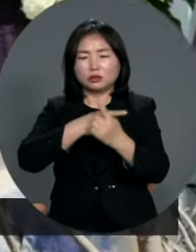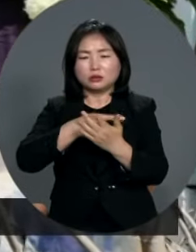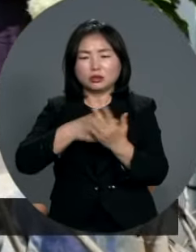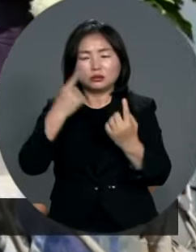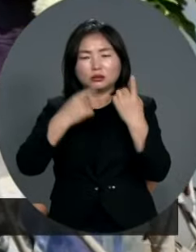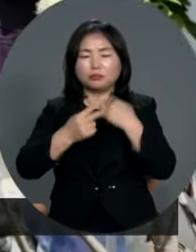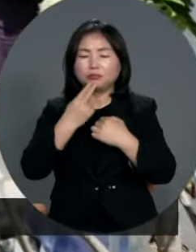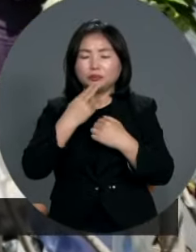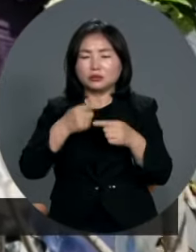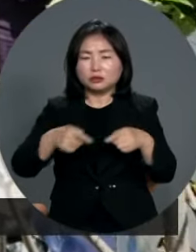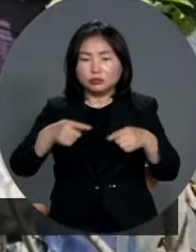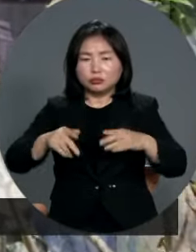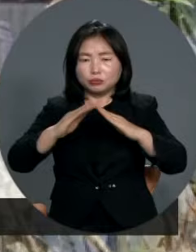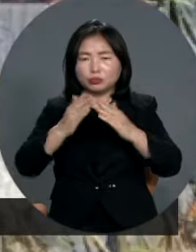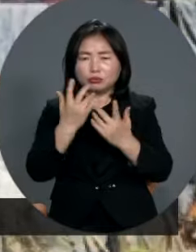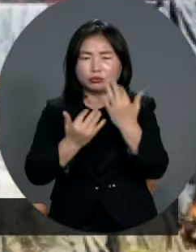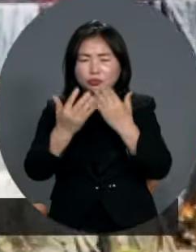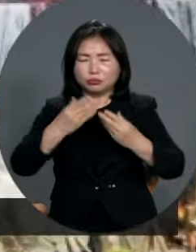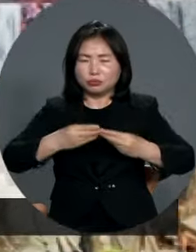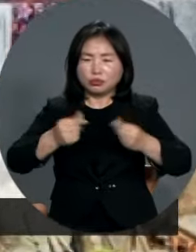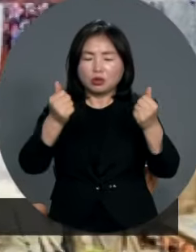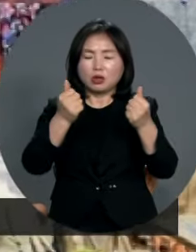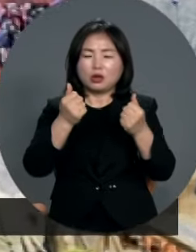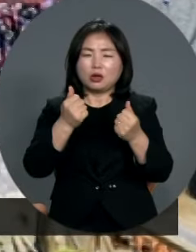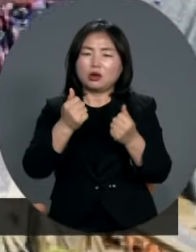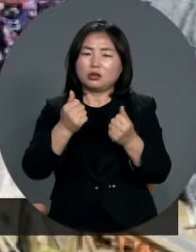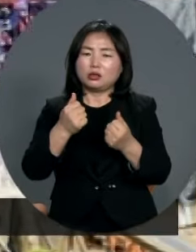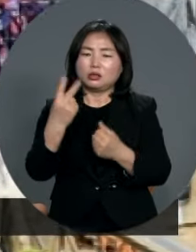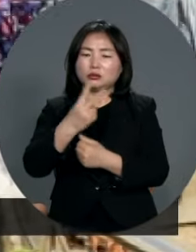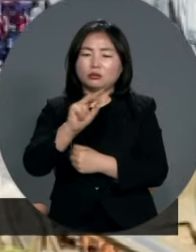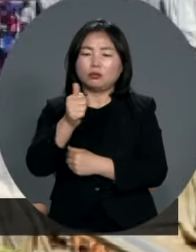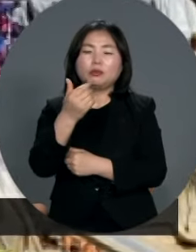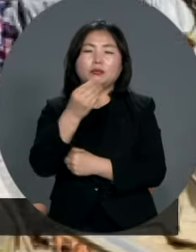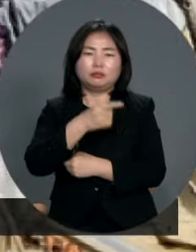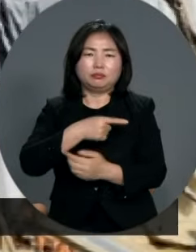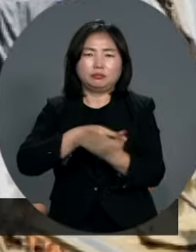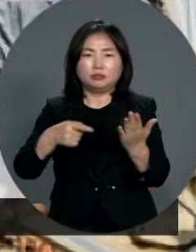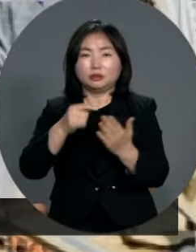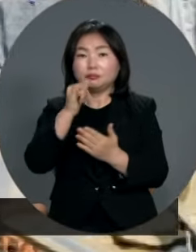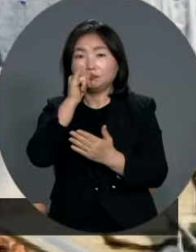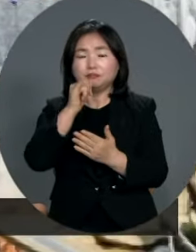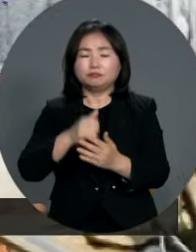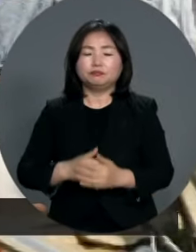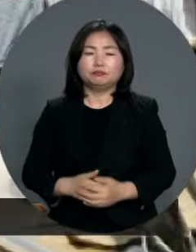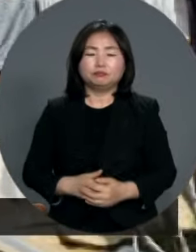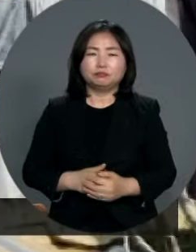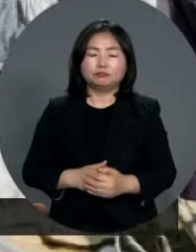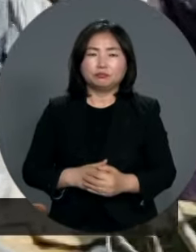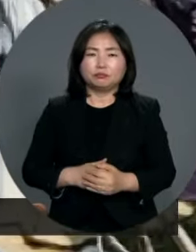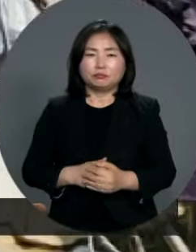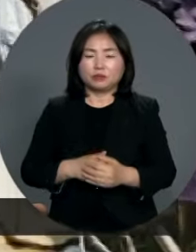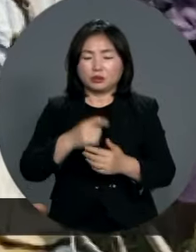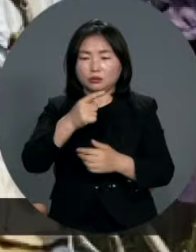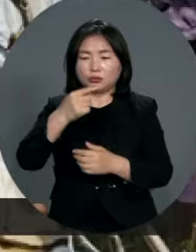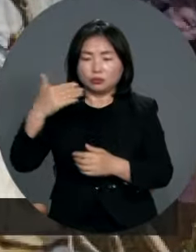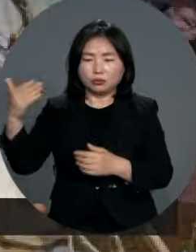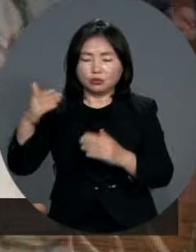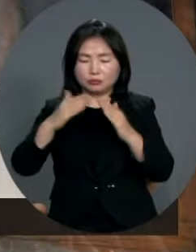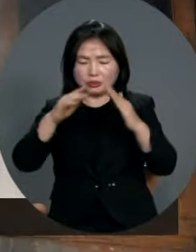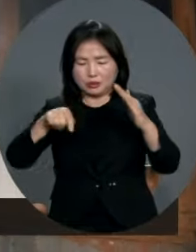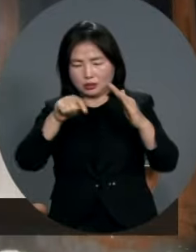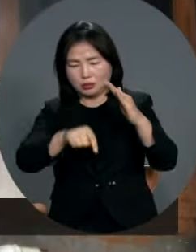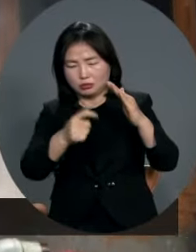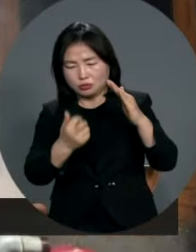없었지만 1층짜리 주택이 모두 브레타 소방서 추산 2,500만 원의 재산 피해가났습니다 소방 당국은 주택